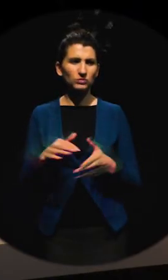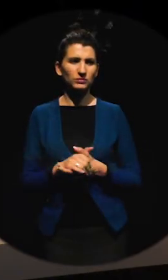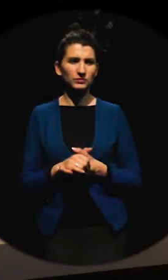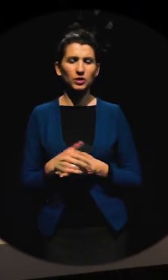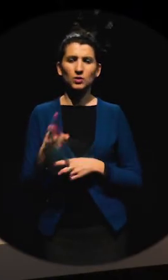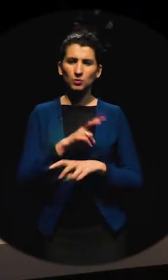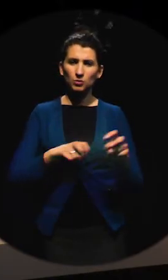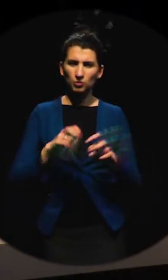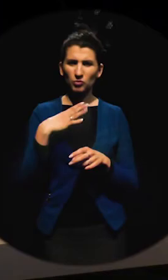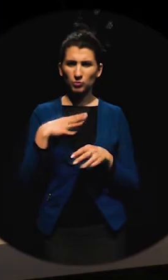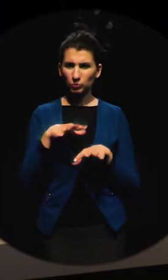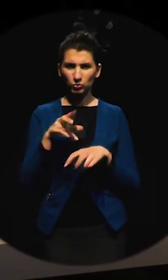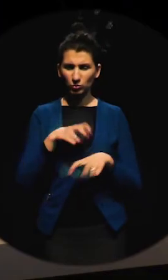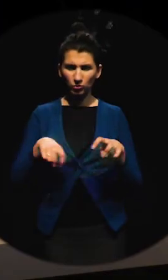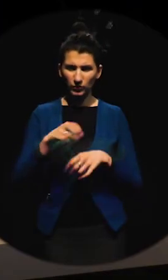ruchów